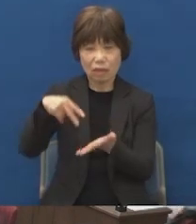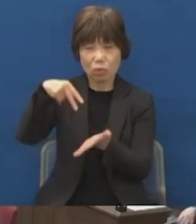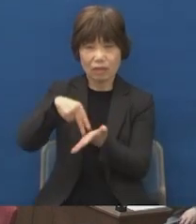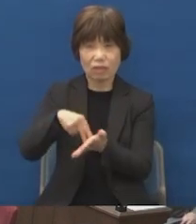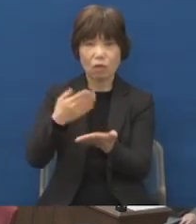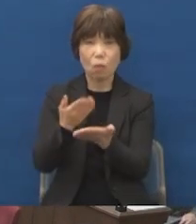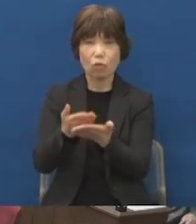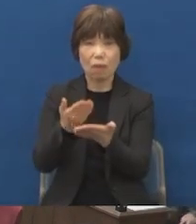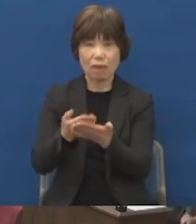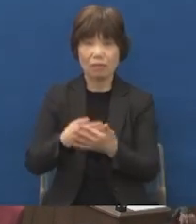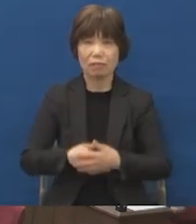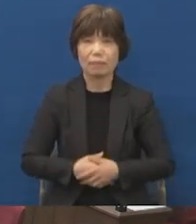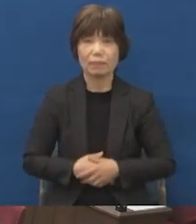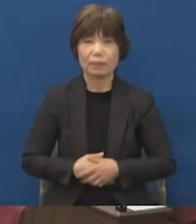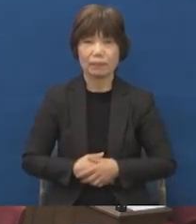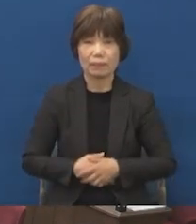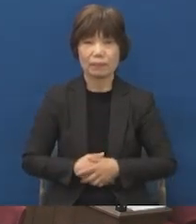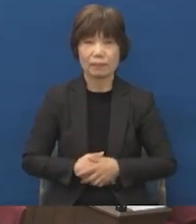めます。